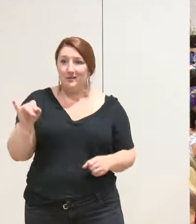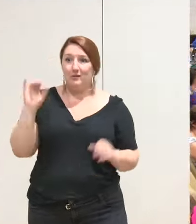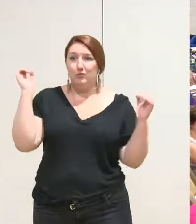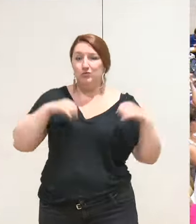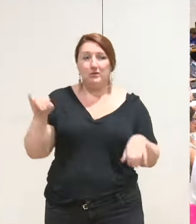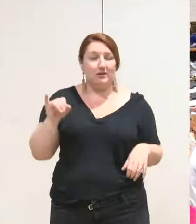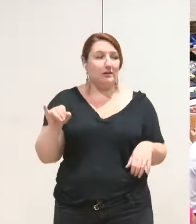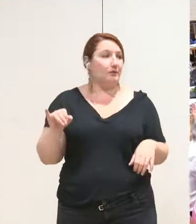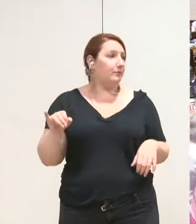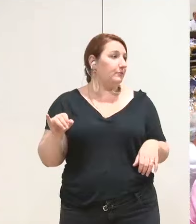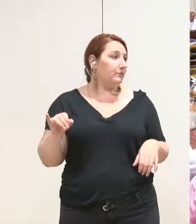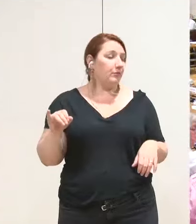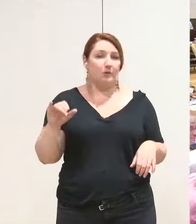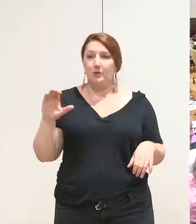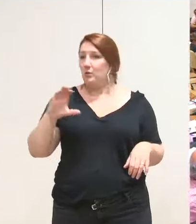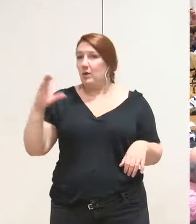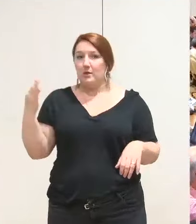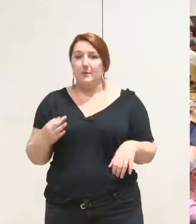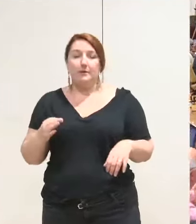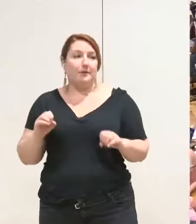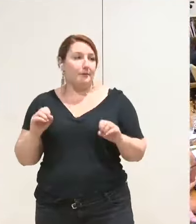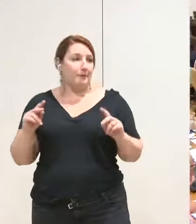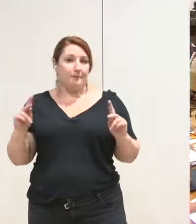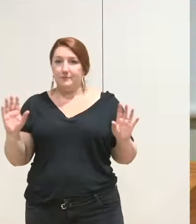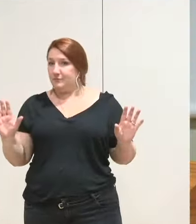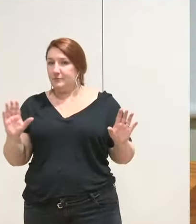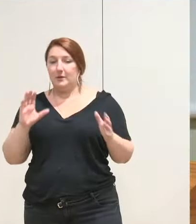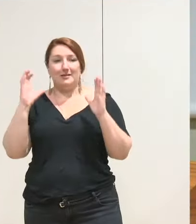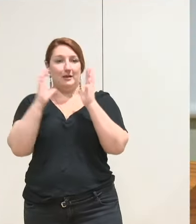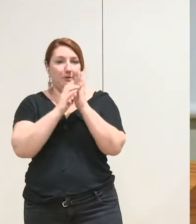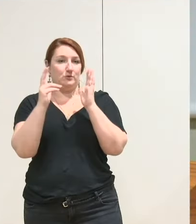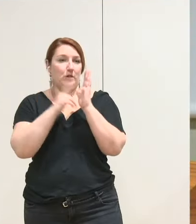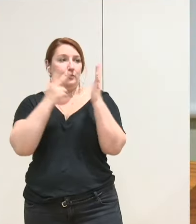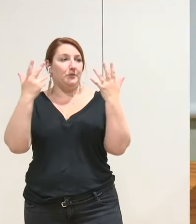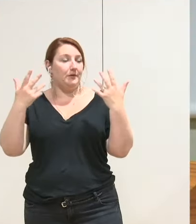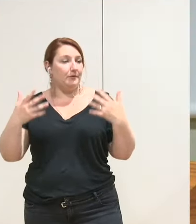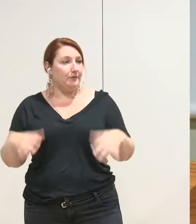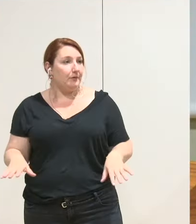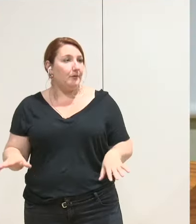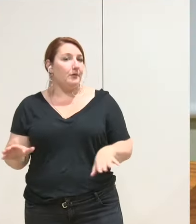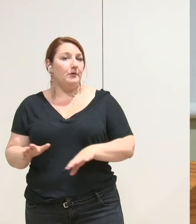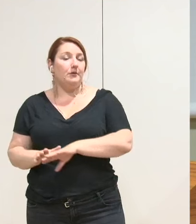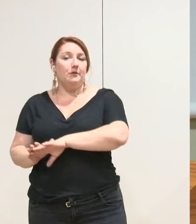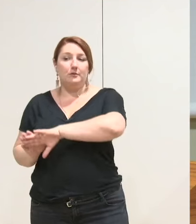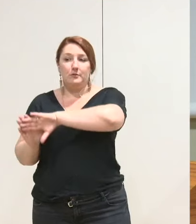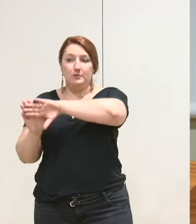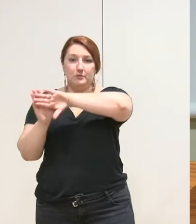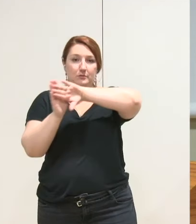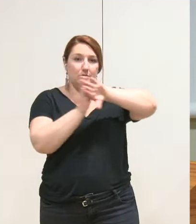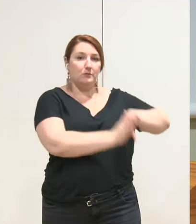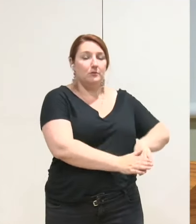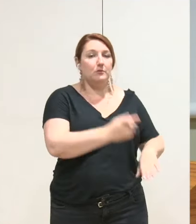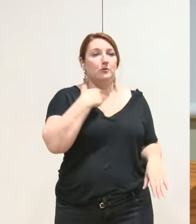est pour unanimité délibération adopté la